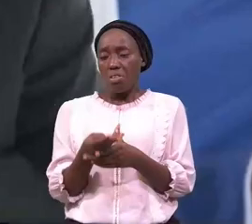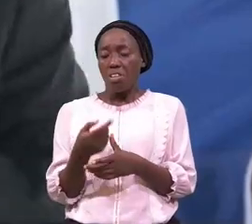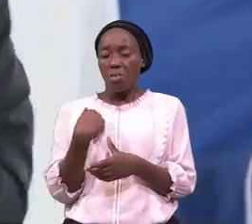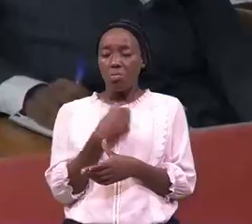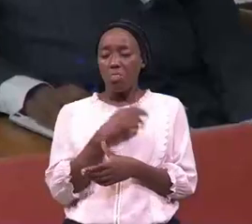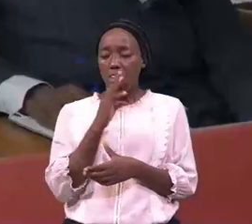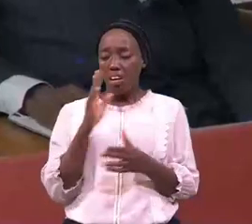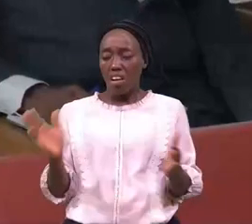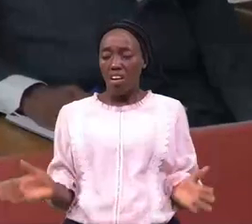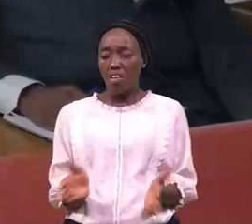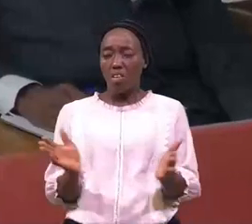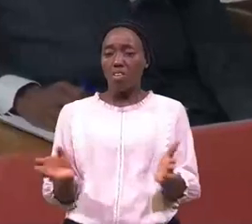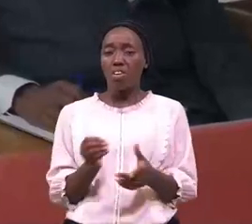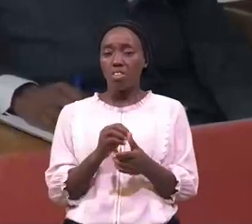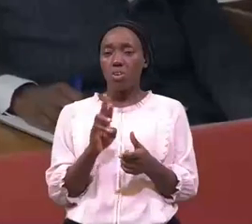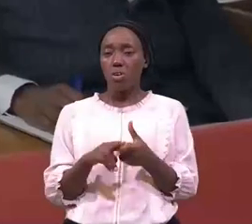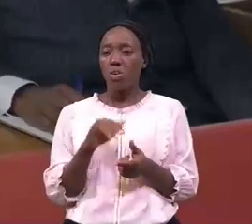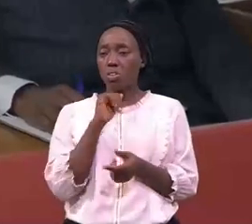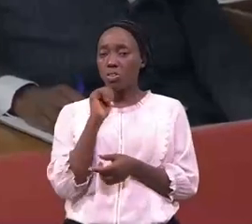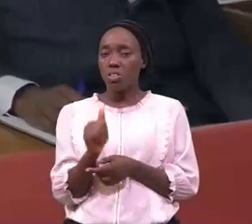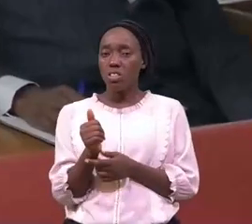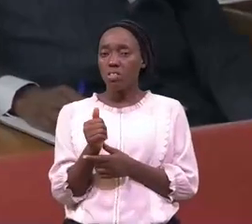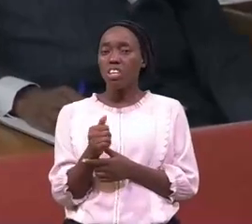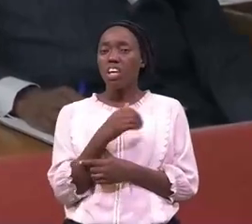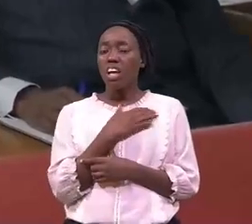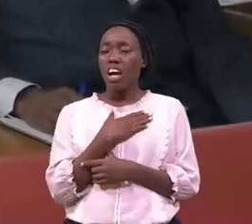Ce n'est pas que vous faites votre chose que nous soyons édifiés ou pas.